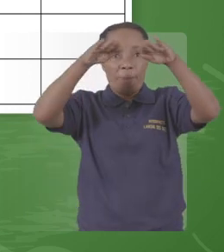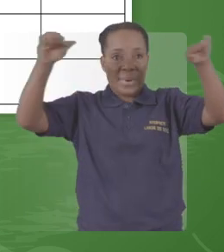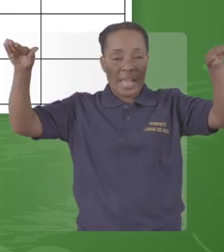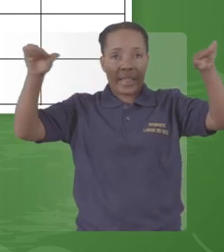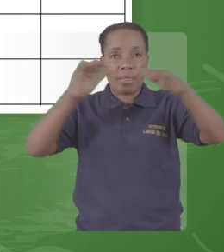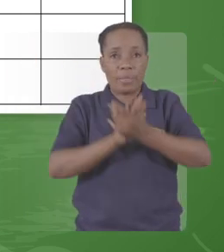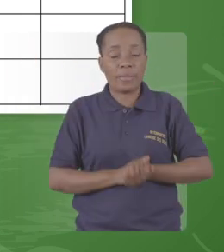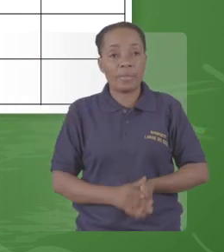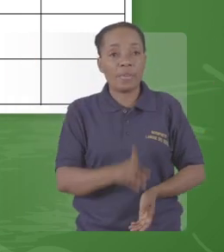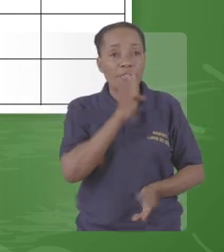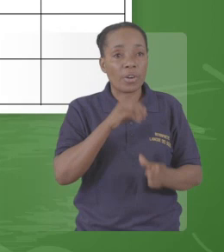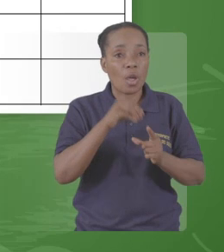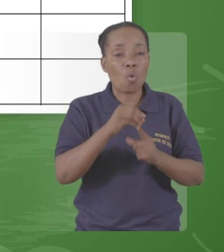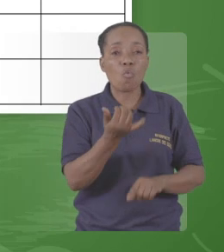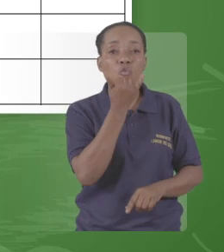Vrai ou faux?